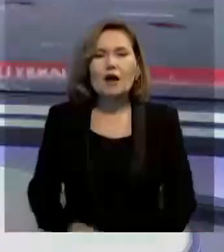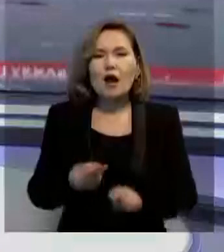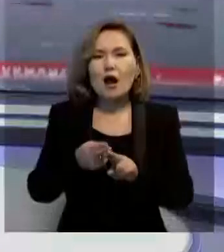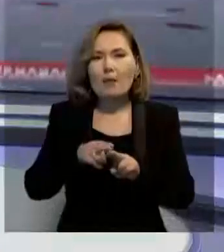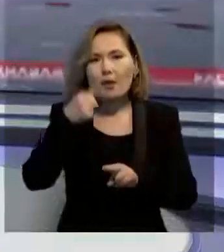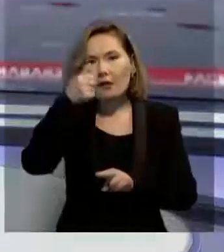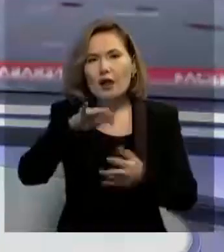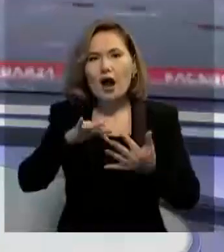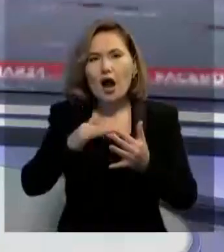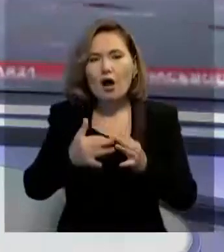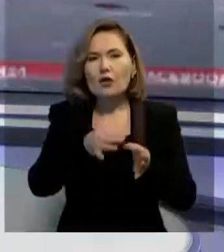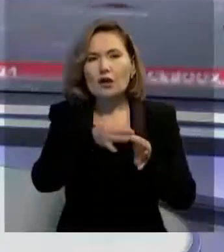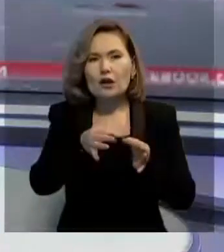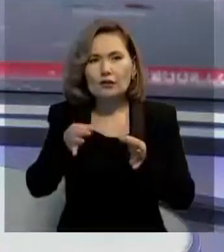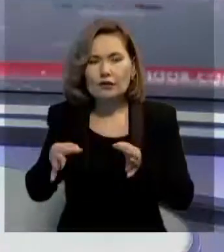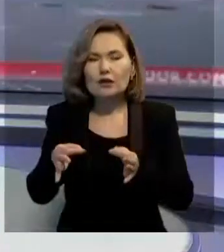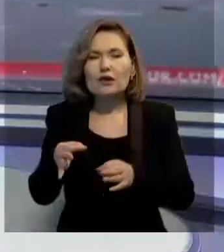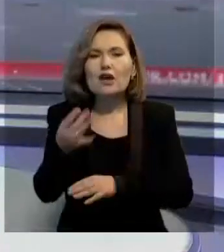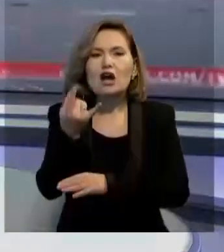Биыл ауылдық жерлерде нәресте өлімі